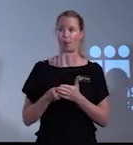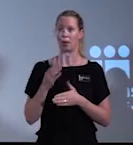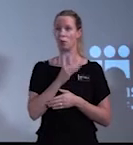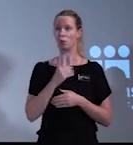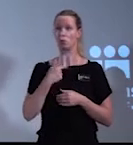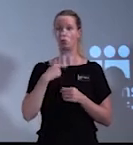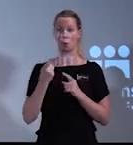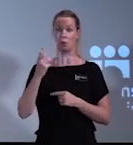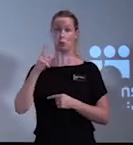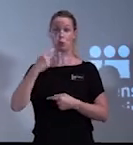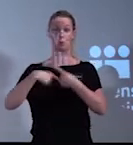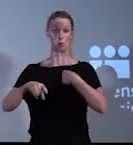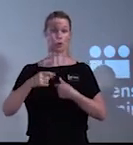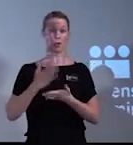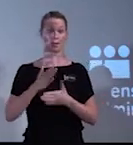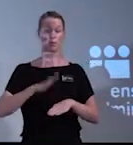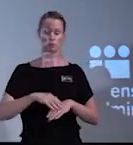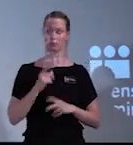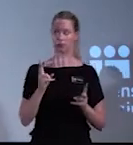kommer jag bli utbytt. Det är helt enkelt. Ja, och jag också.